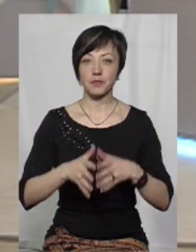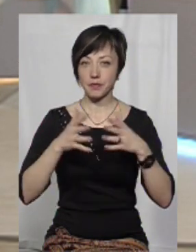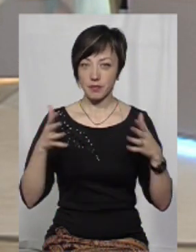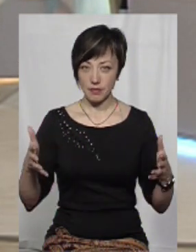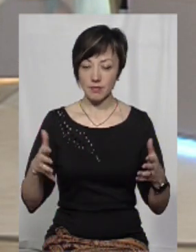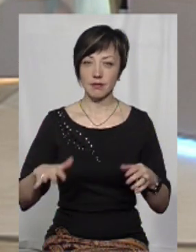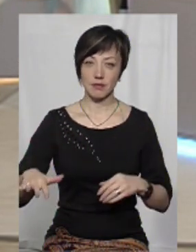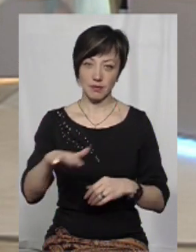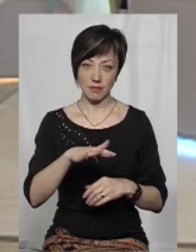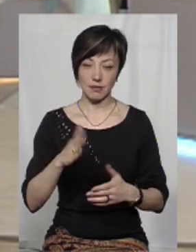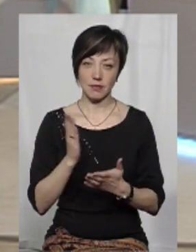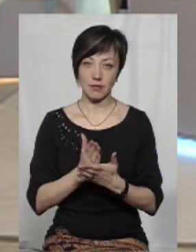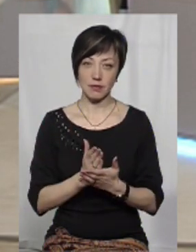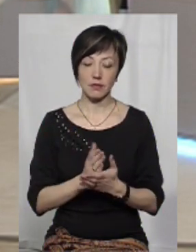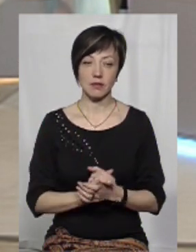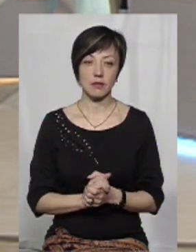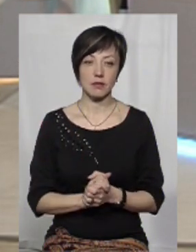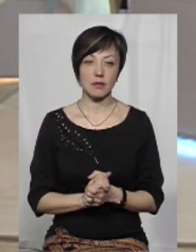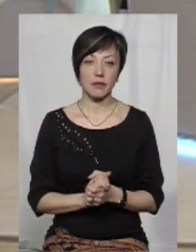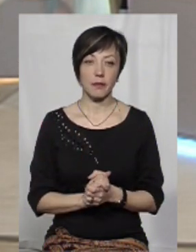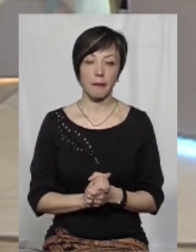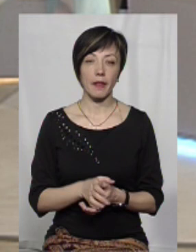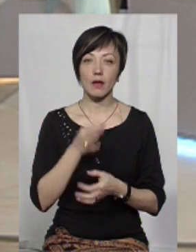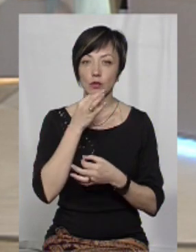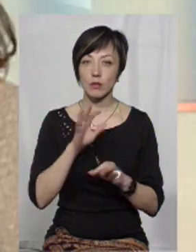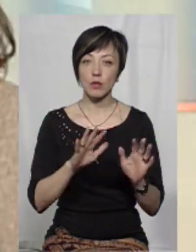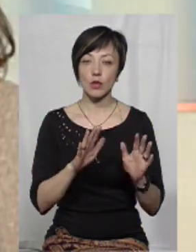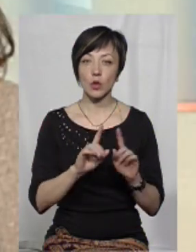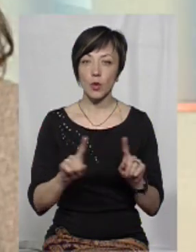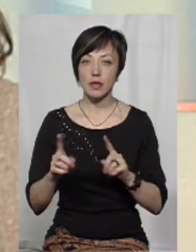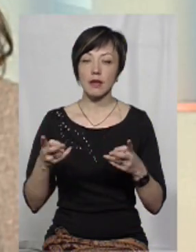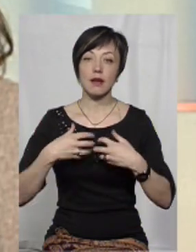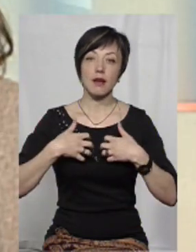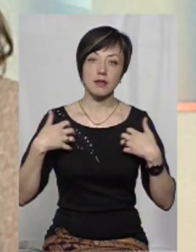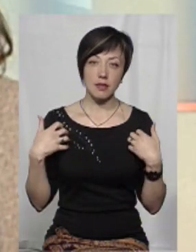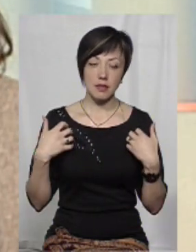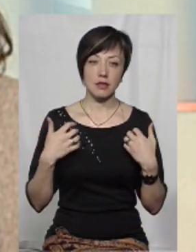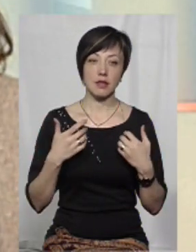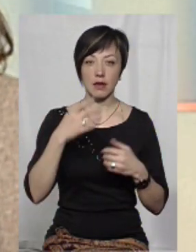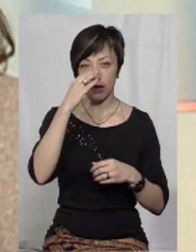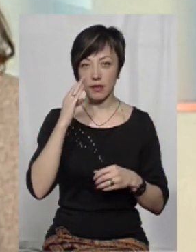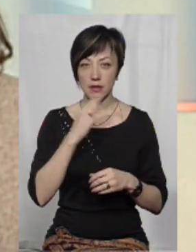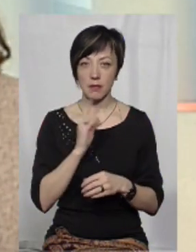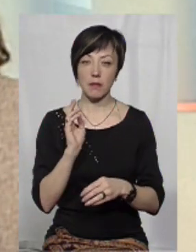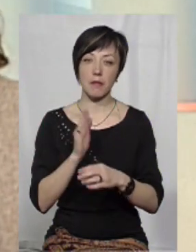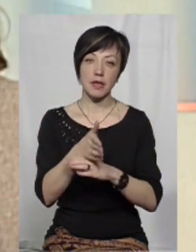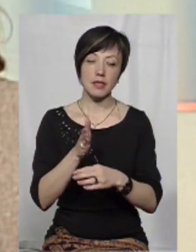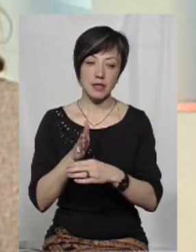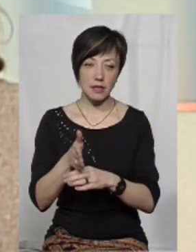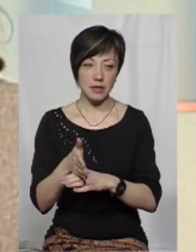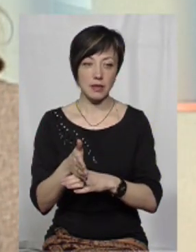большую, учли это. Но любые нюансы, вот где раздеться родителям,